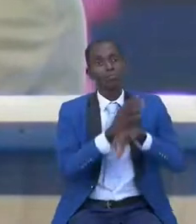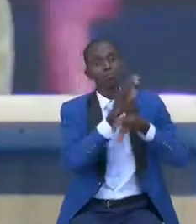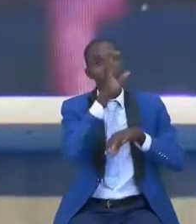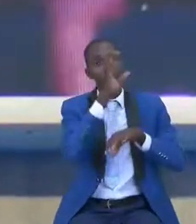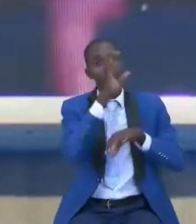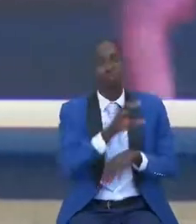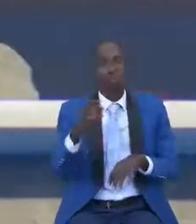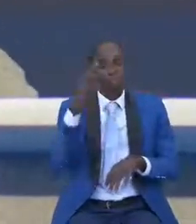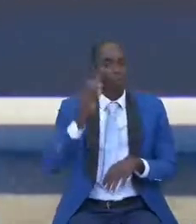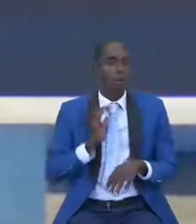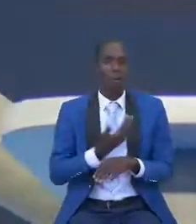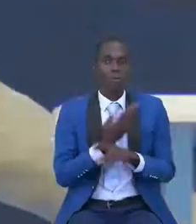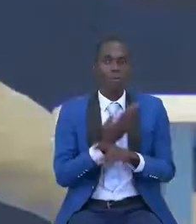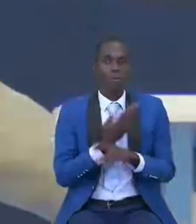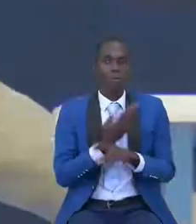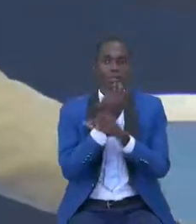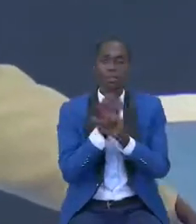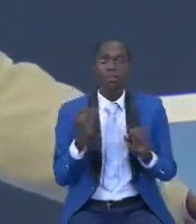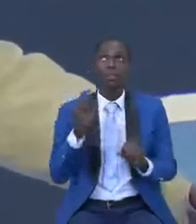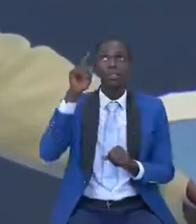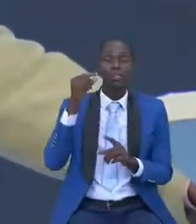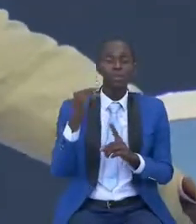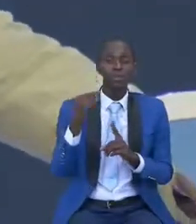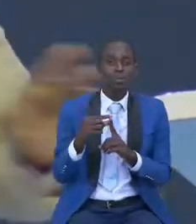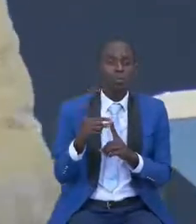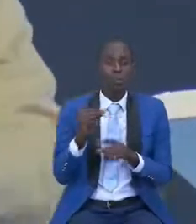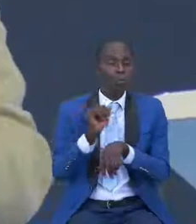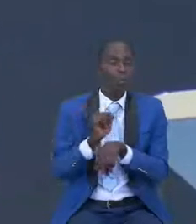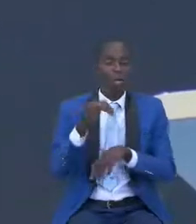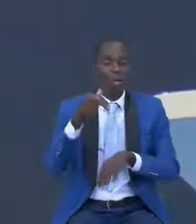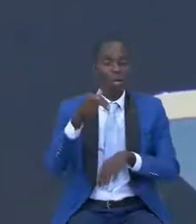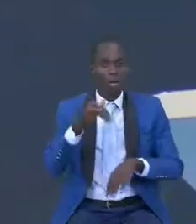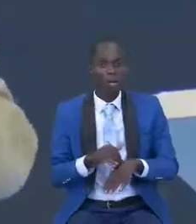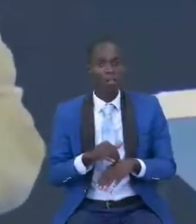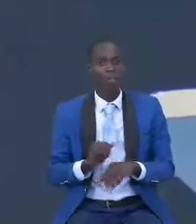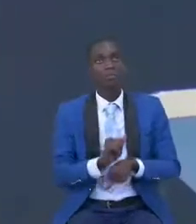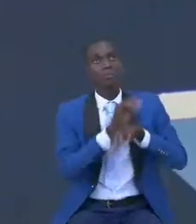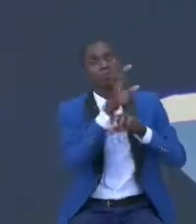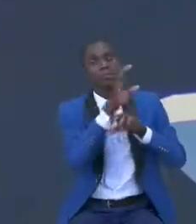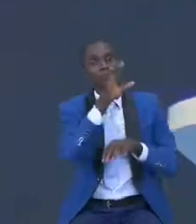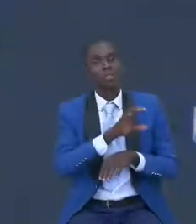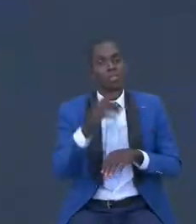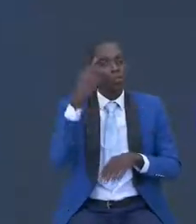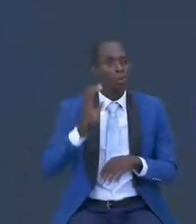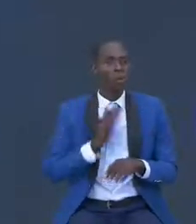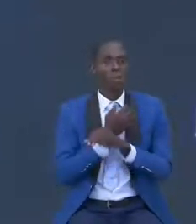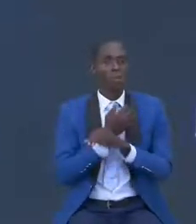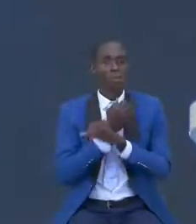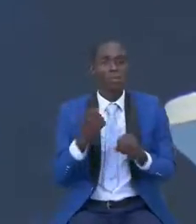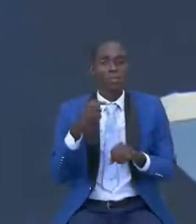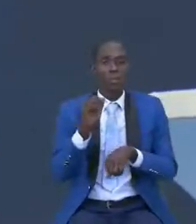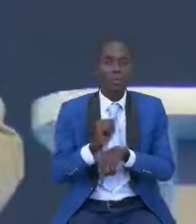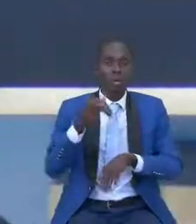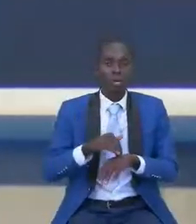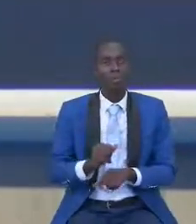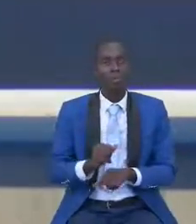au calvaire pour notre rédemption. L'œuvre au calvaire pour notre salut. L'œuvre